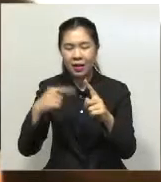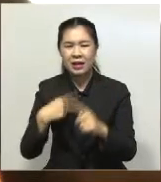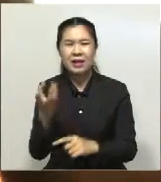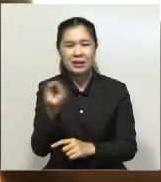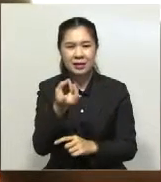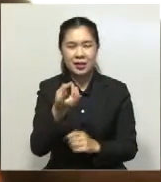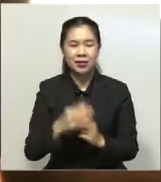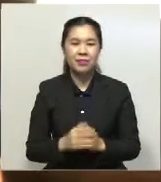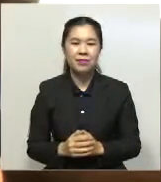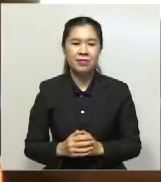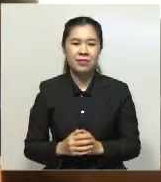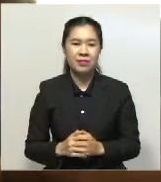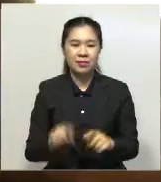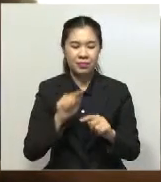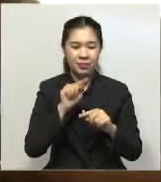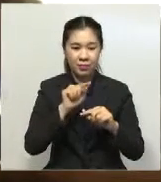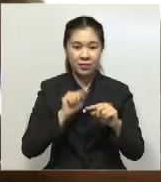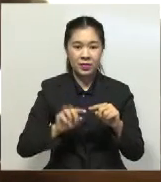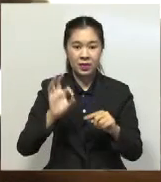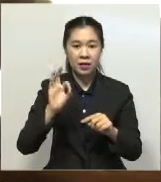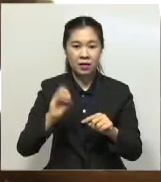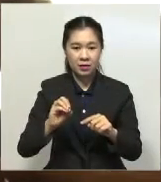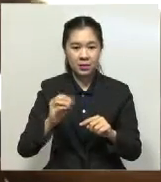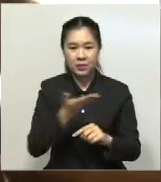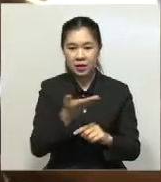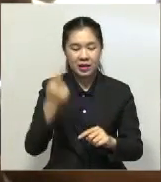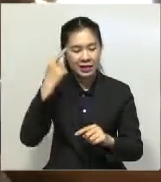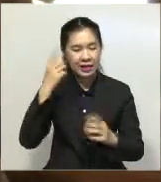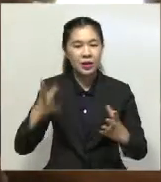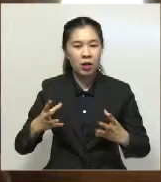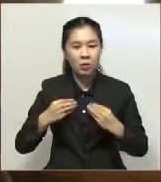อย่างที่ท่านเลขาอย่าบอก 90% ก็เห็นชอบกันแ